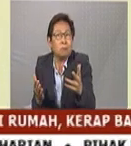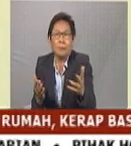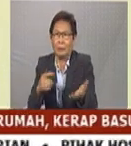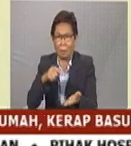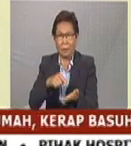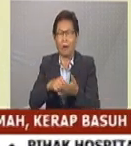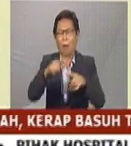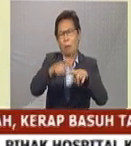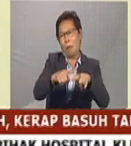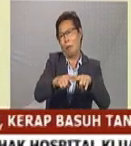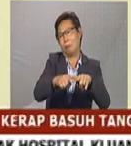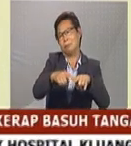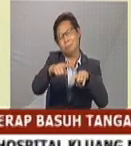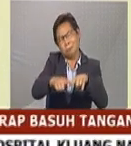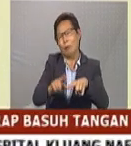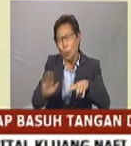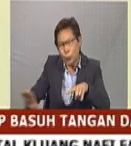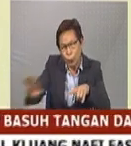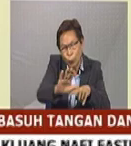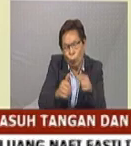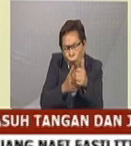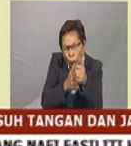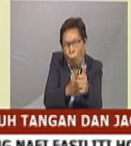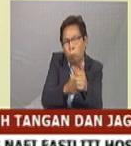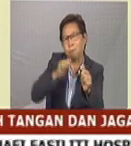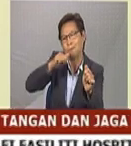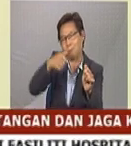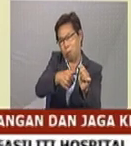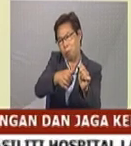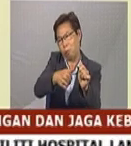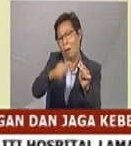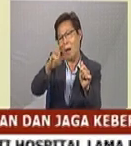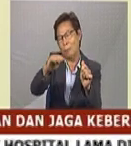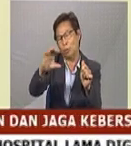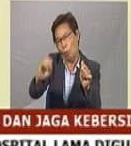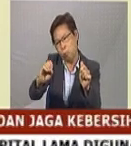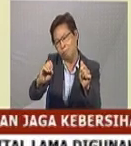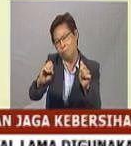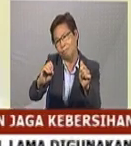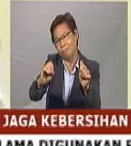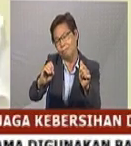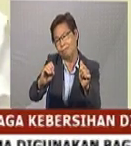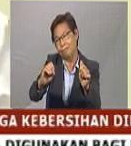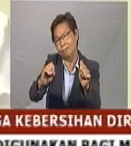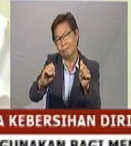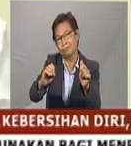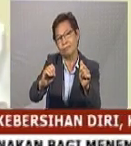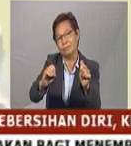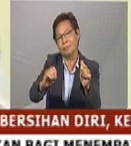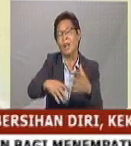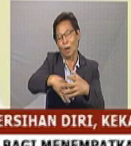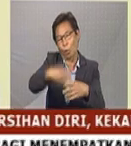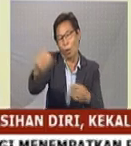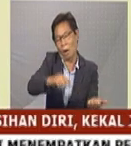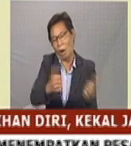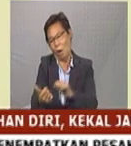kita mampu untuk mematuhi setiap larangan ataupun peraturan yang dikeluarkan